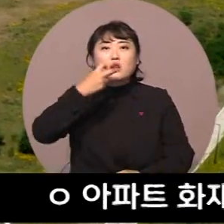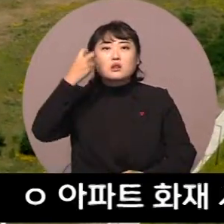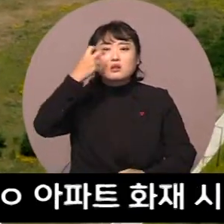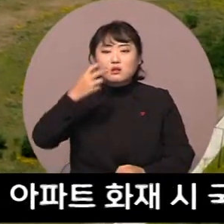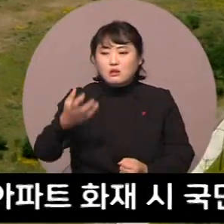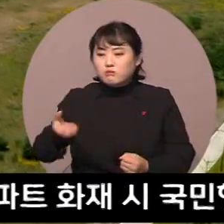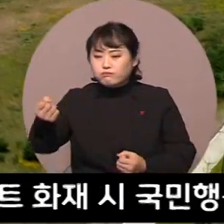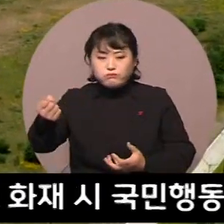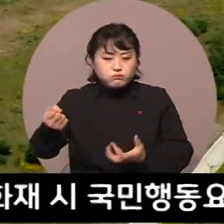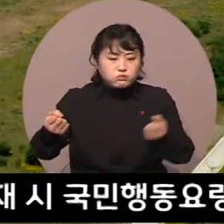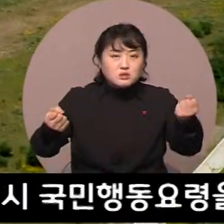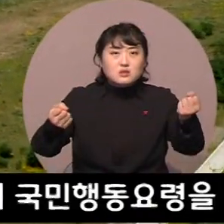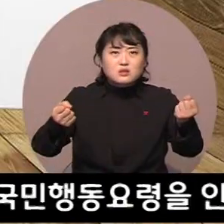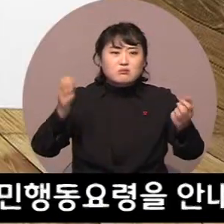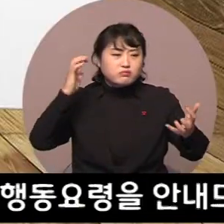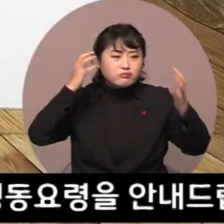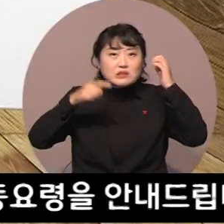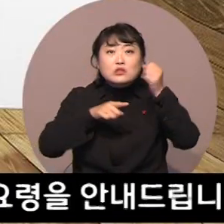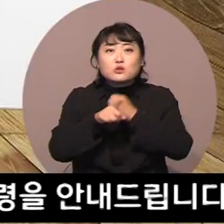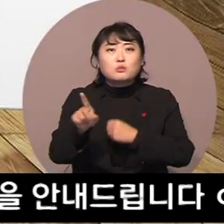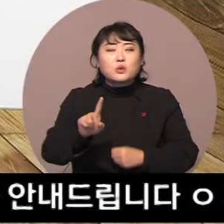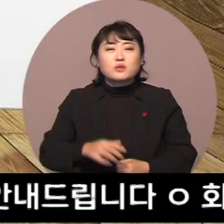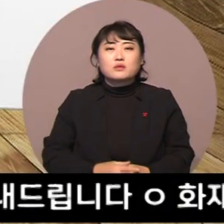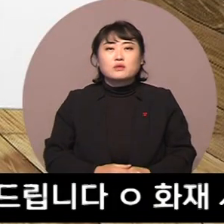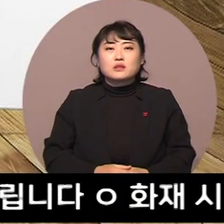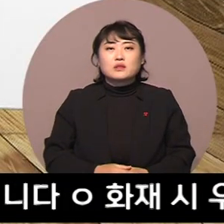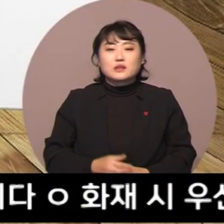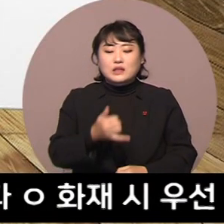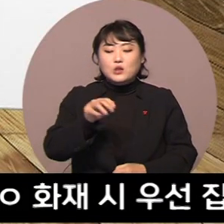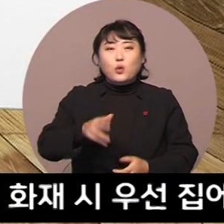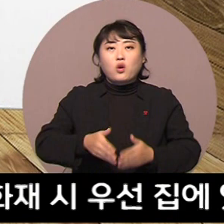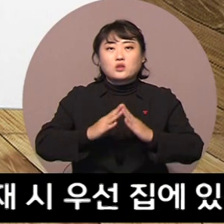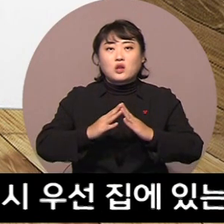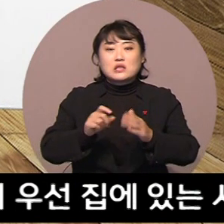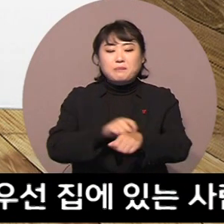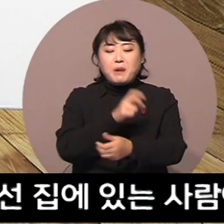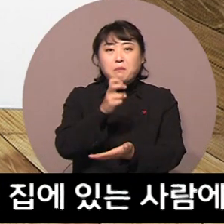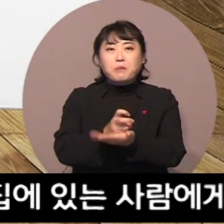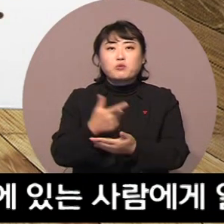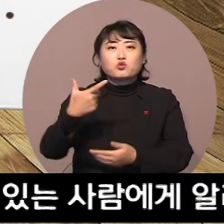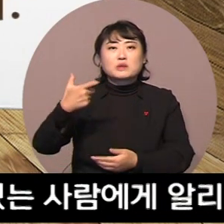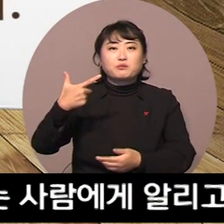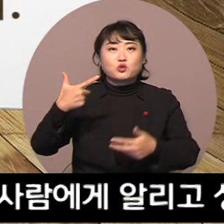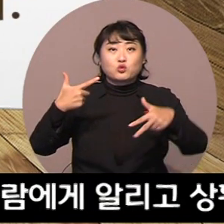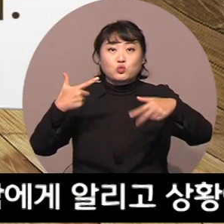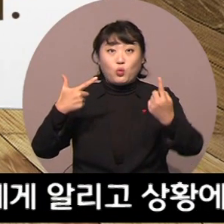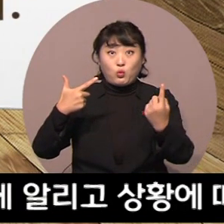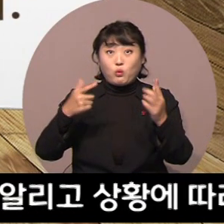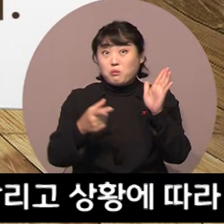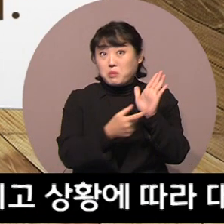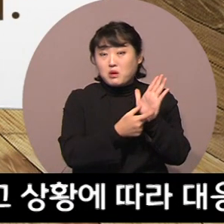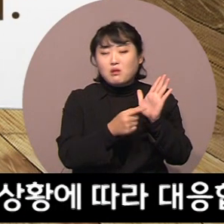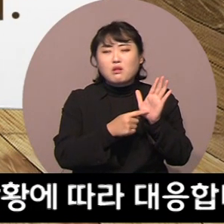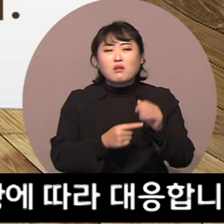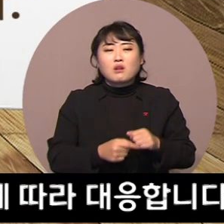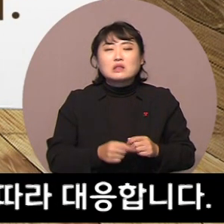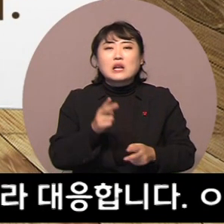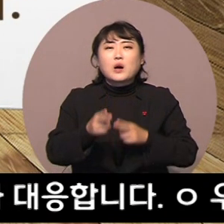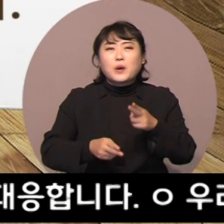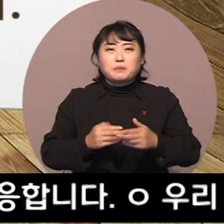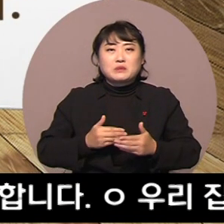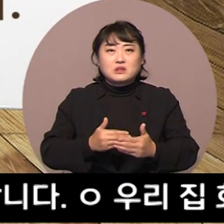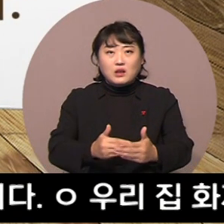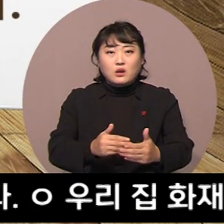재되어 있는 이유는 무엇일까 행복도시 건설 특별법 6조에는 행복도시 건설 사업으로